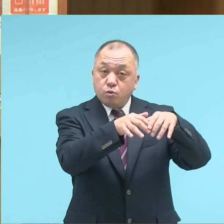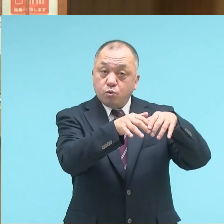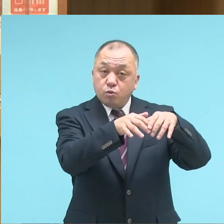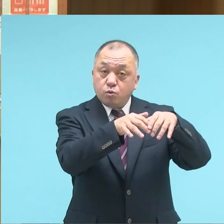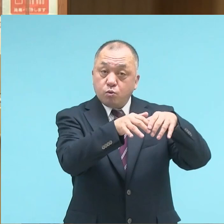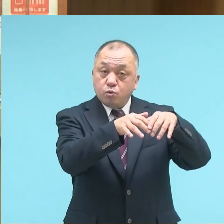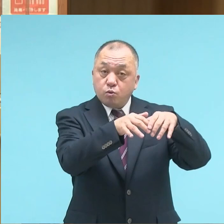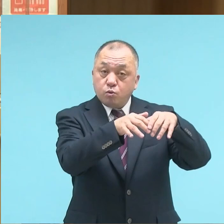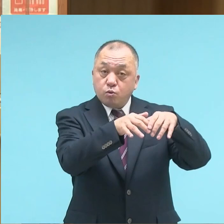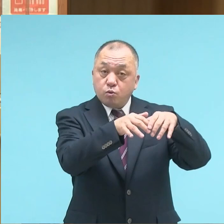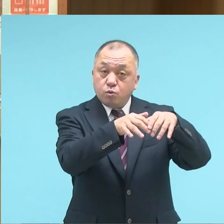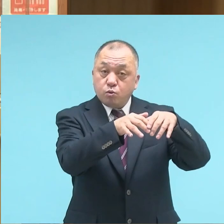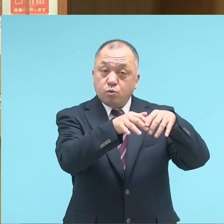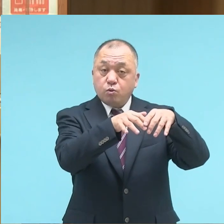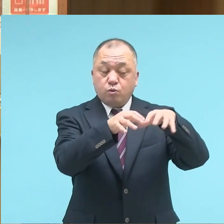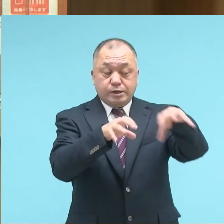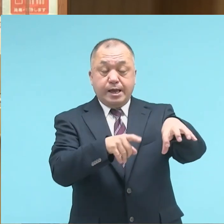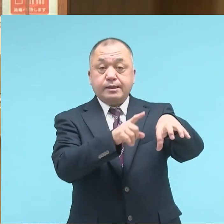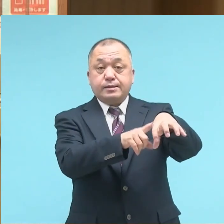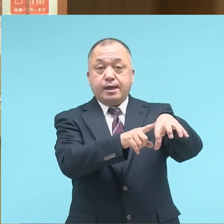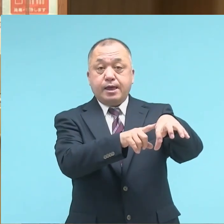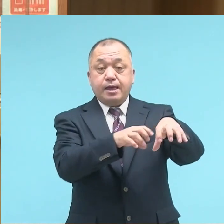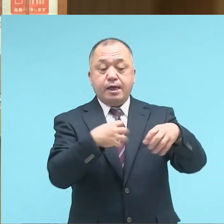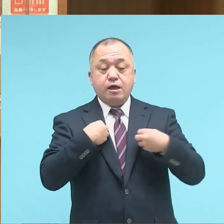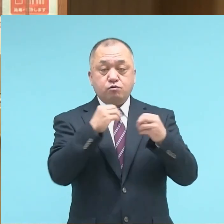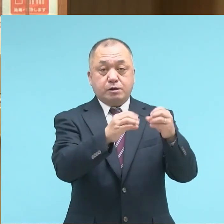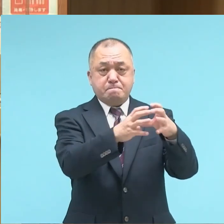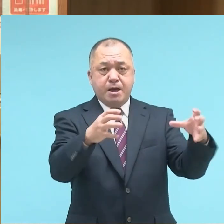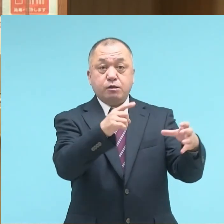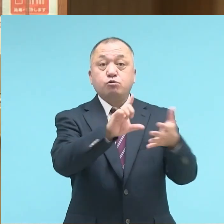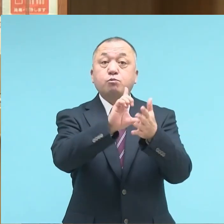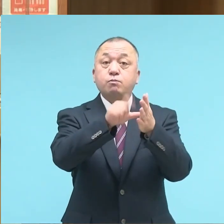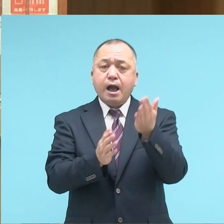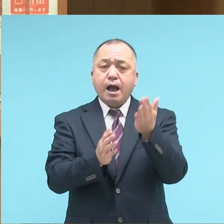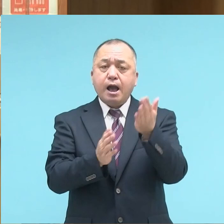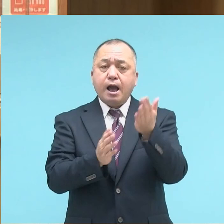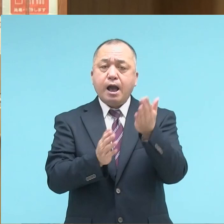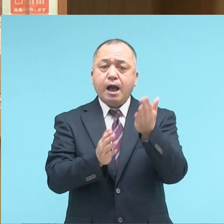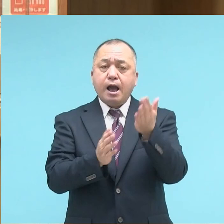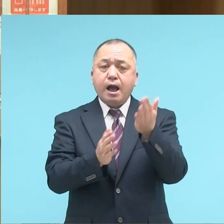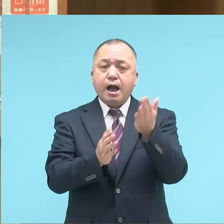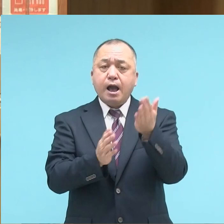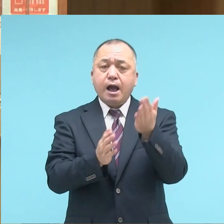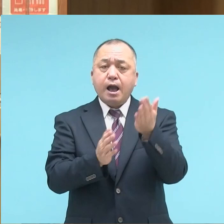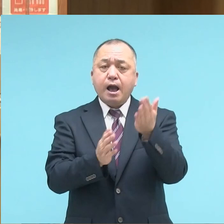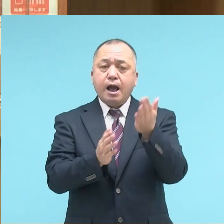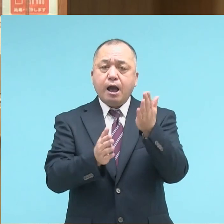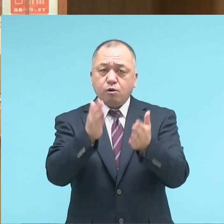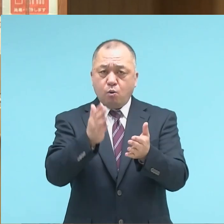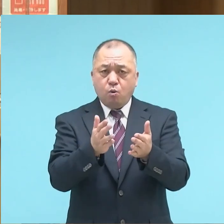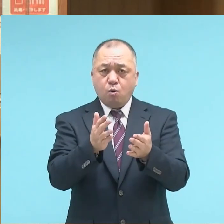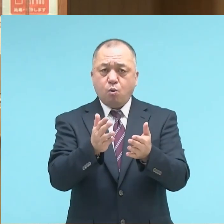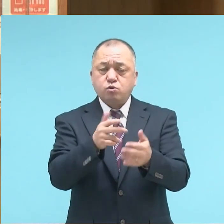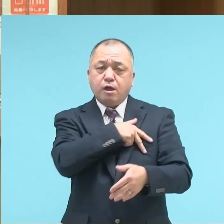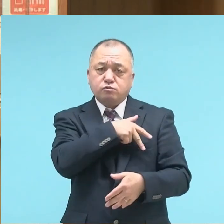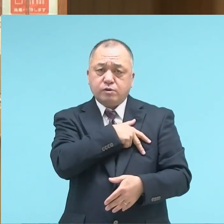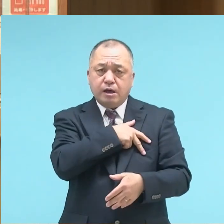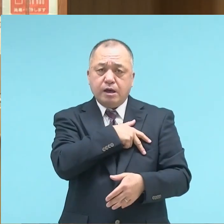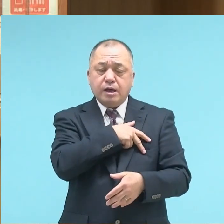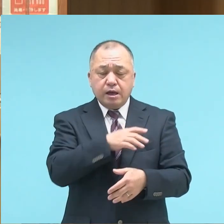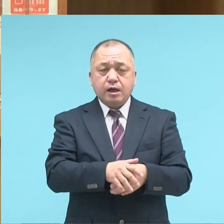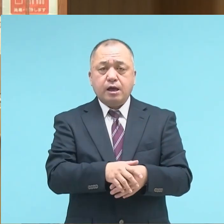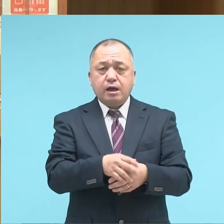療機関でクラスターが発生しますと、先ほど申し上げたように例えば看護スタッフが陽性になったりとか濃厚